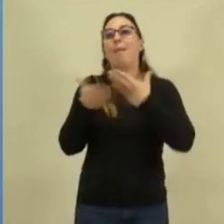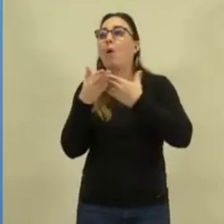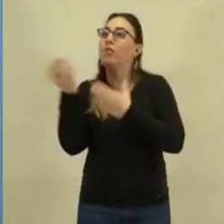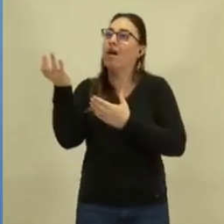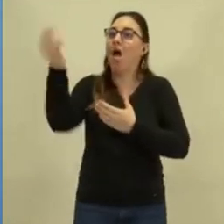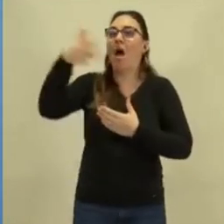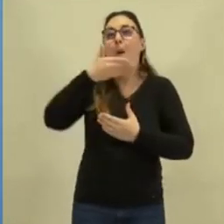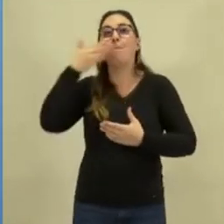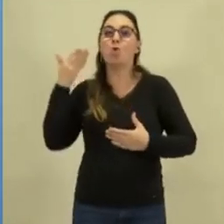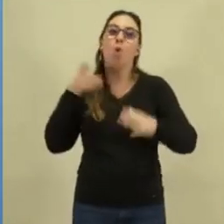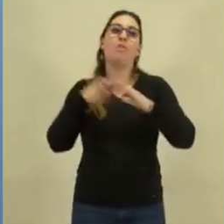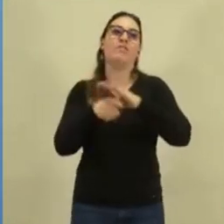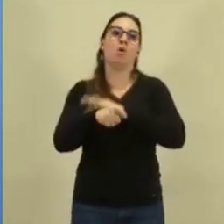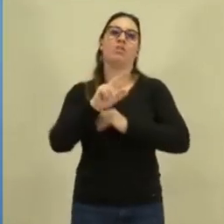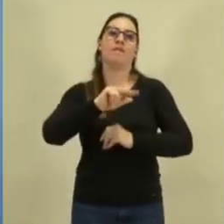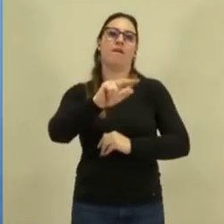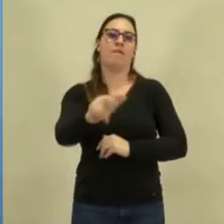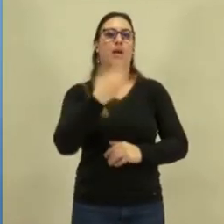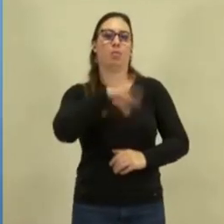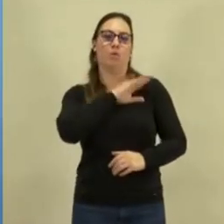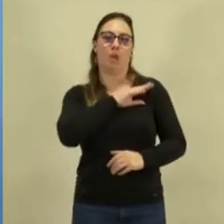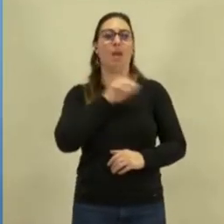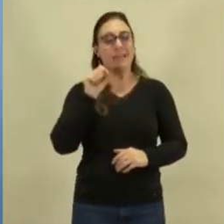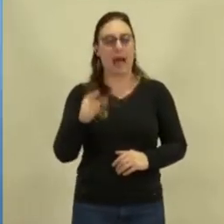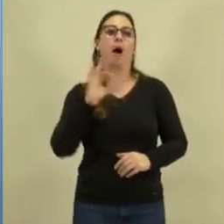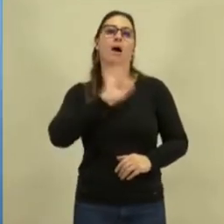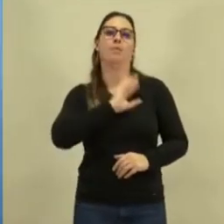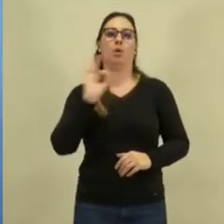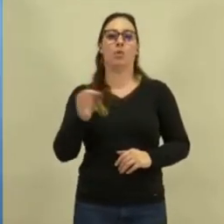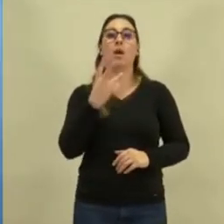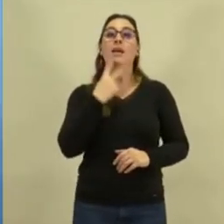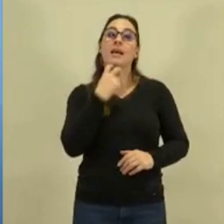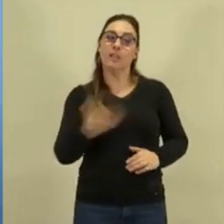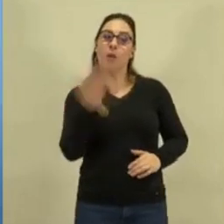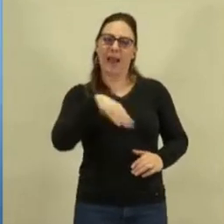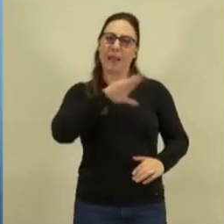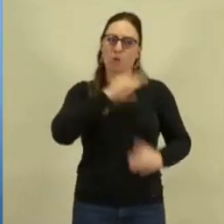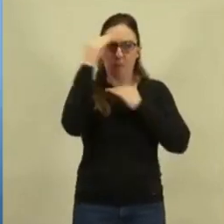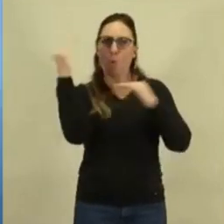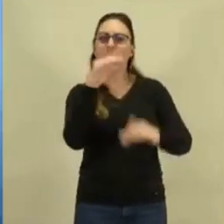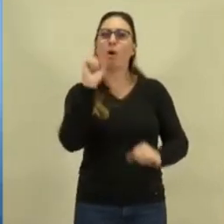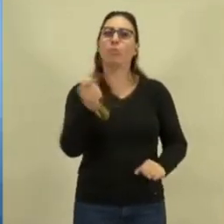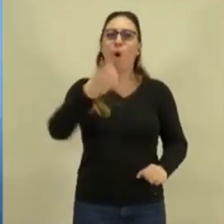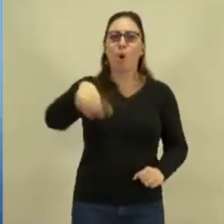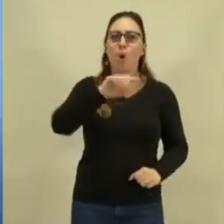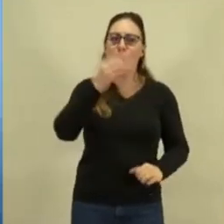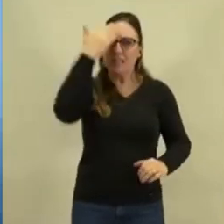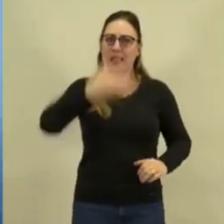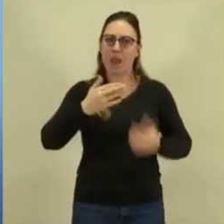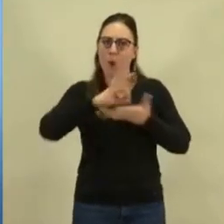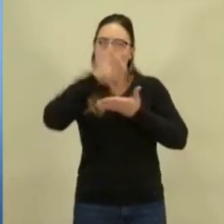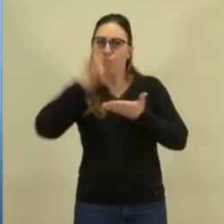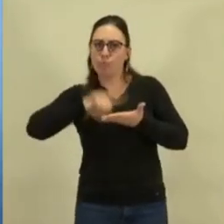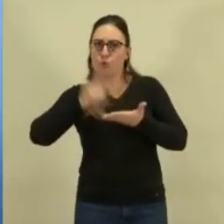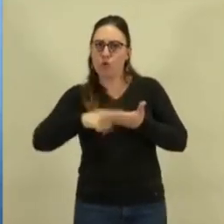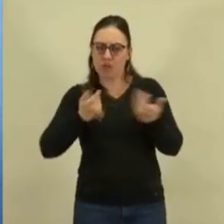serait responsable. Et parce qu'en fait, les citoyens, on peut leur faire confiance, eux sont responsables et eux sont capables de voir leur budget au quotidien et